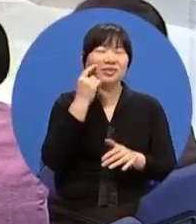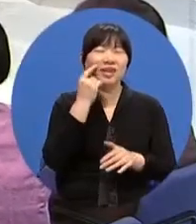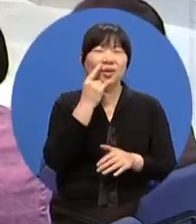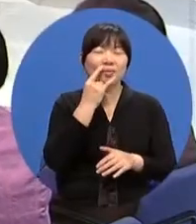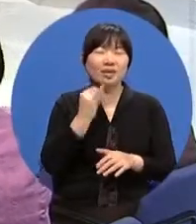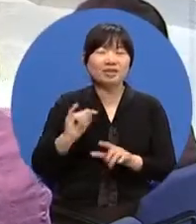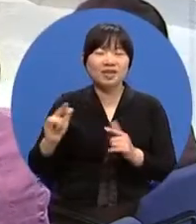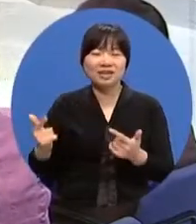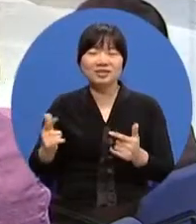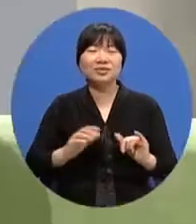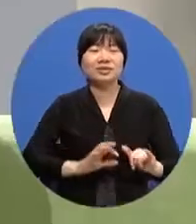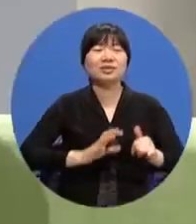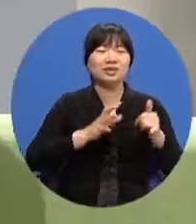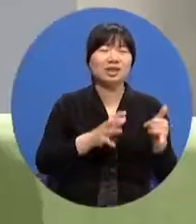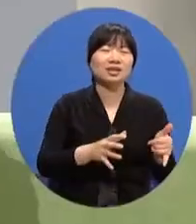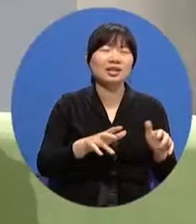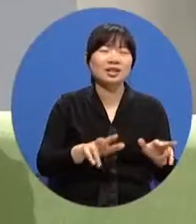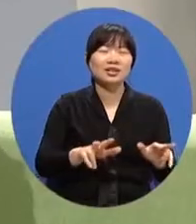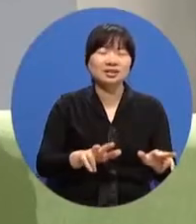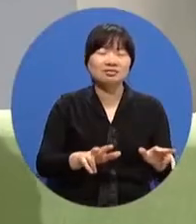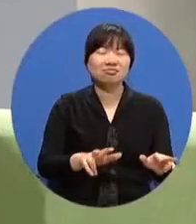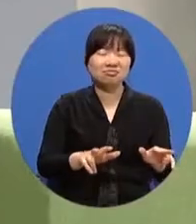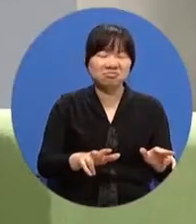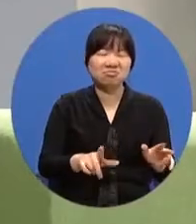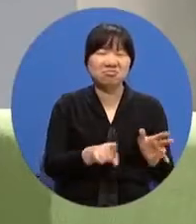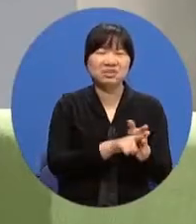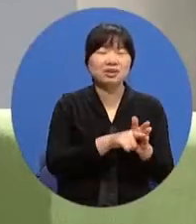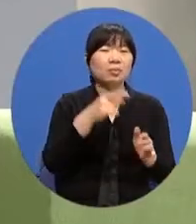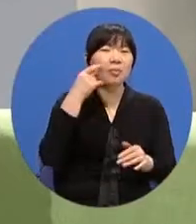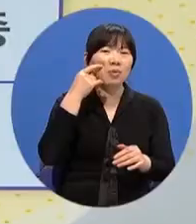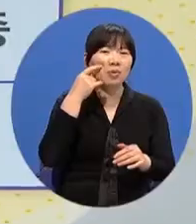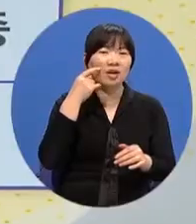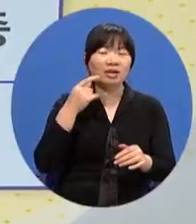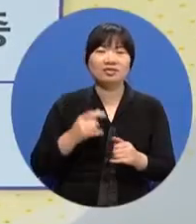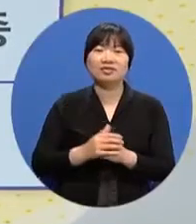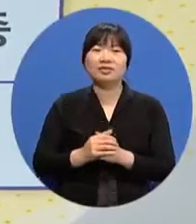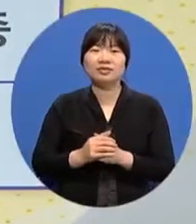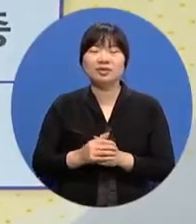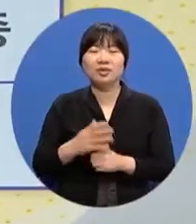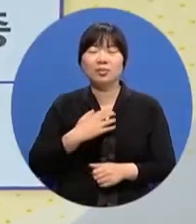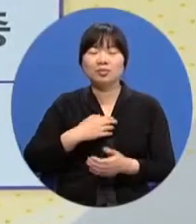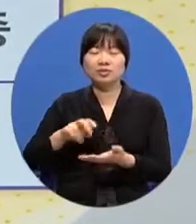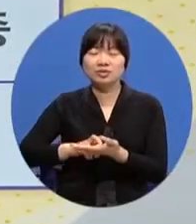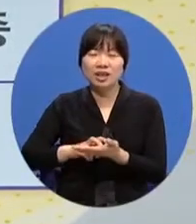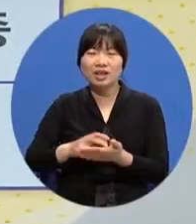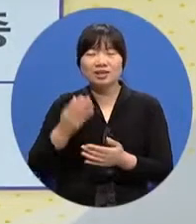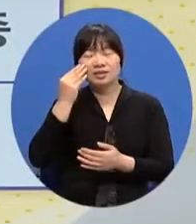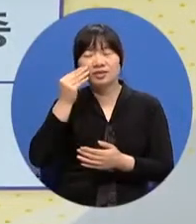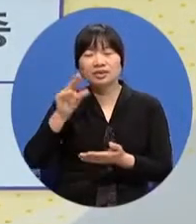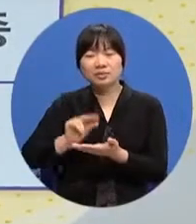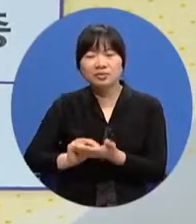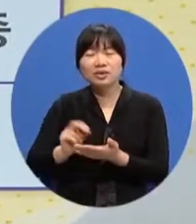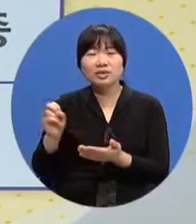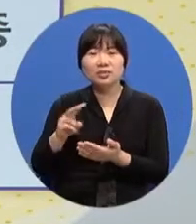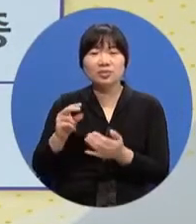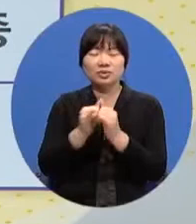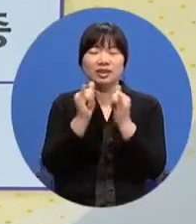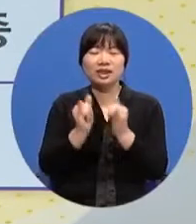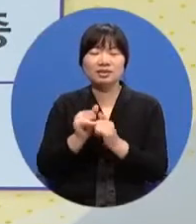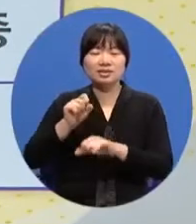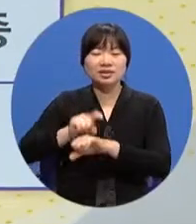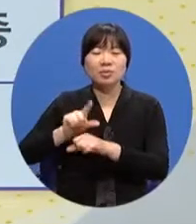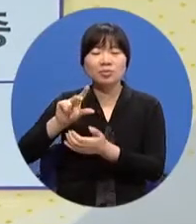엄마도 아닌데 세상이 이제 이렇게 되는 거죠. 그래서 이런 거 되면 불안이나 적응상의 문제, 또 사회성의